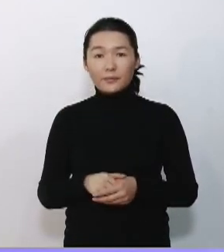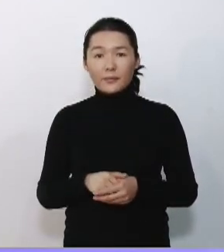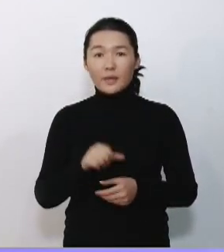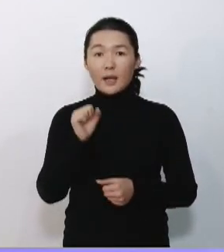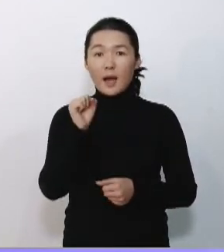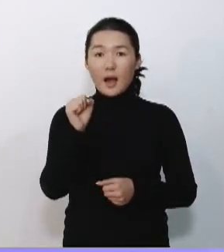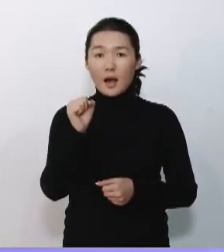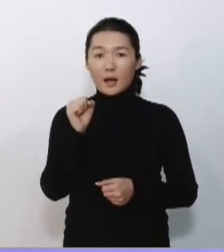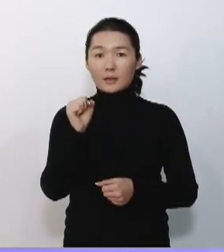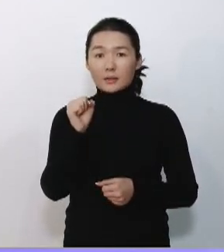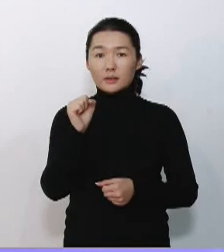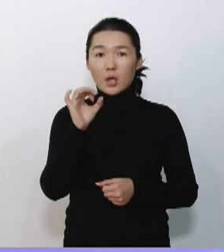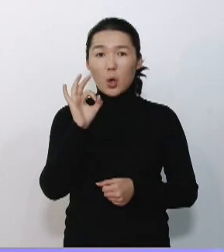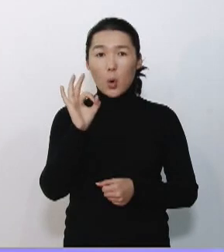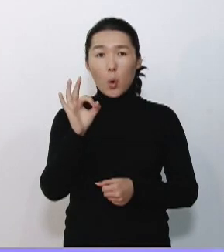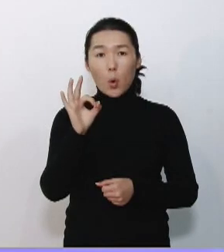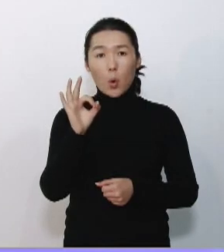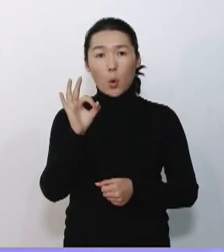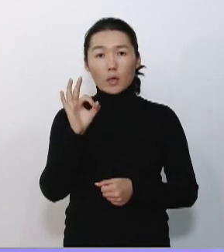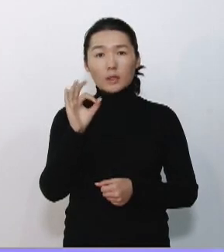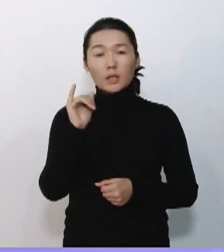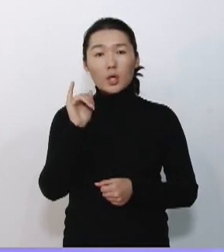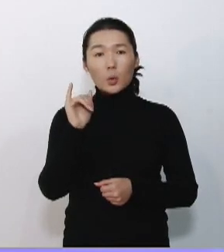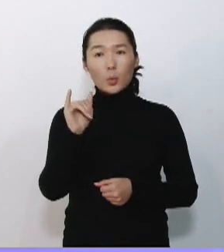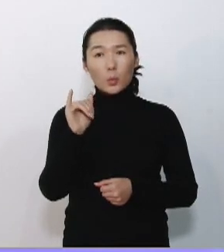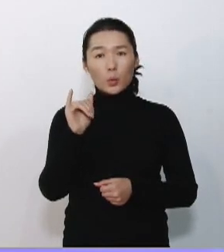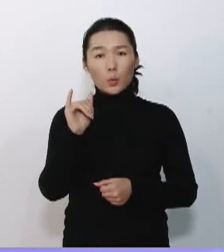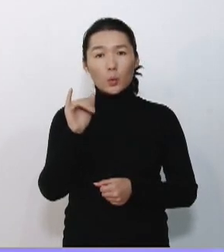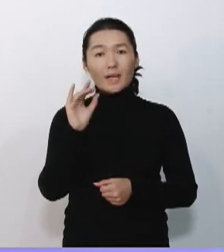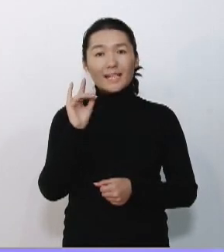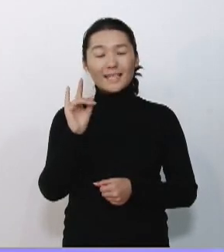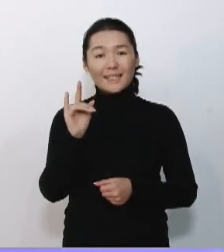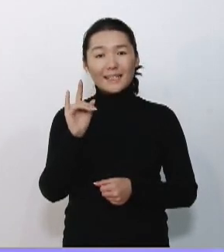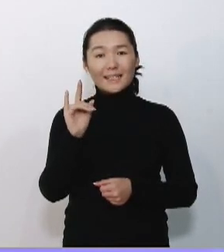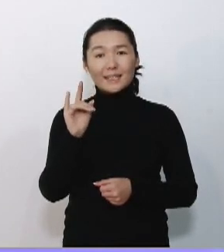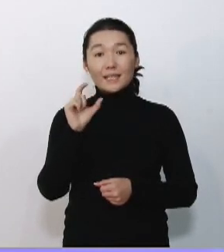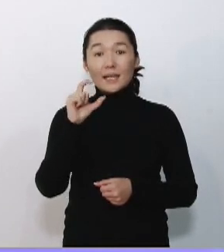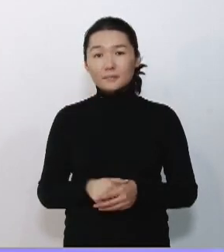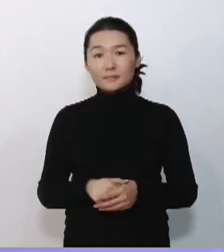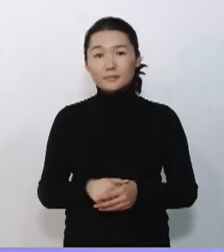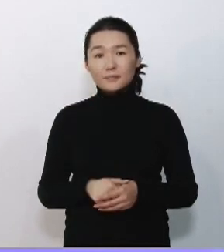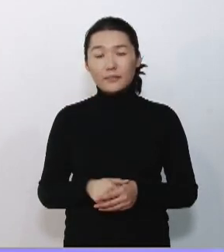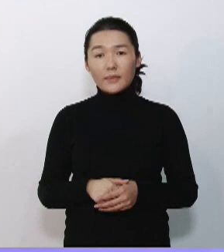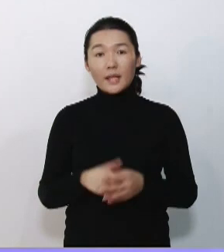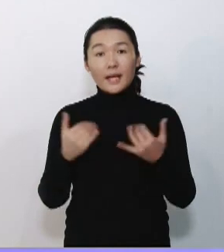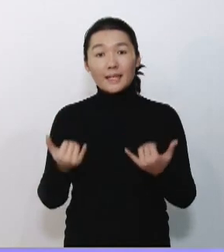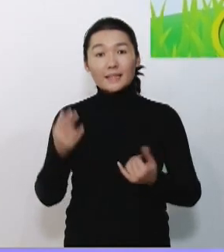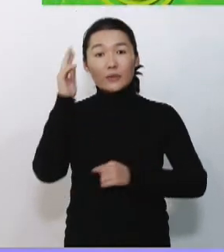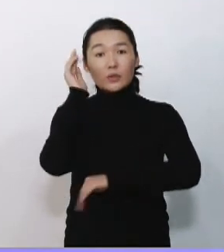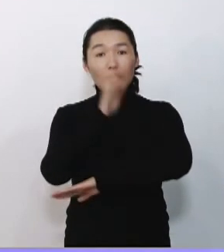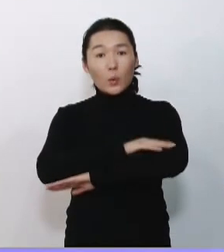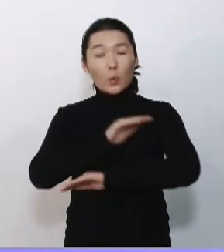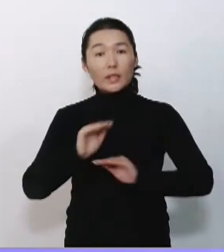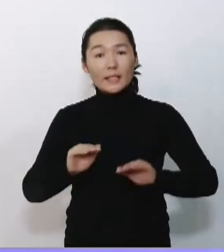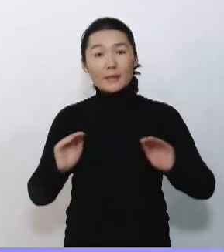А, О, У, И, Э. Сегодня на уроке,